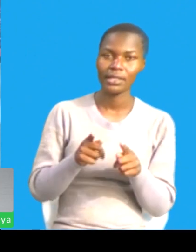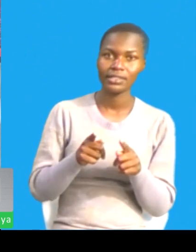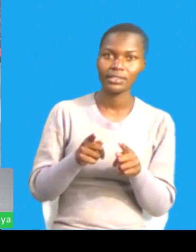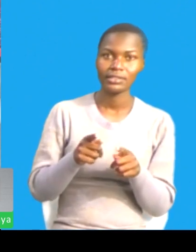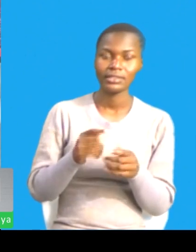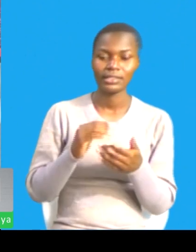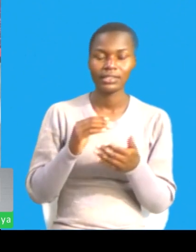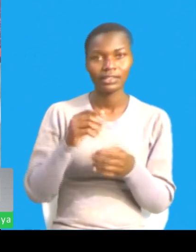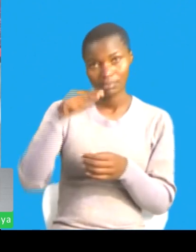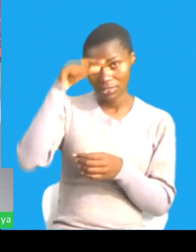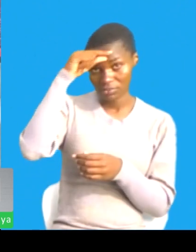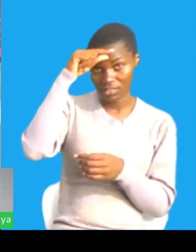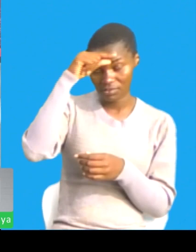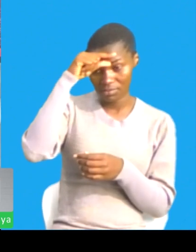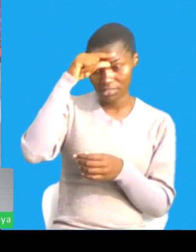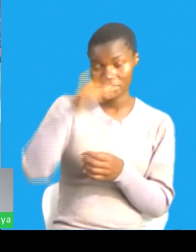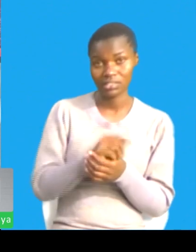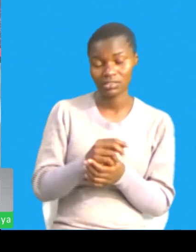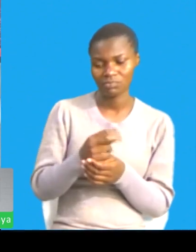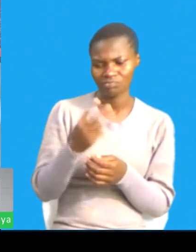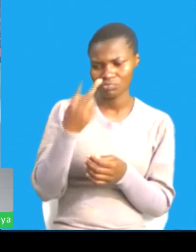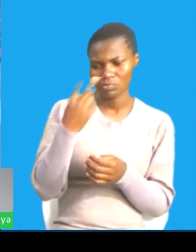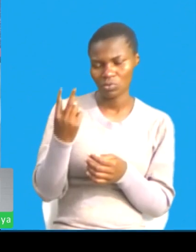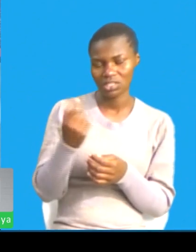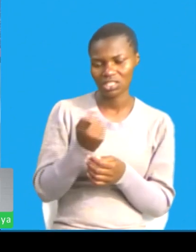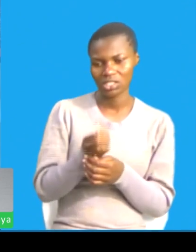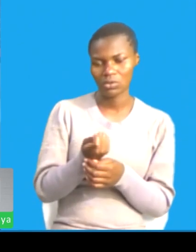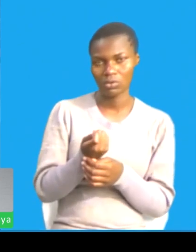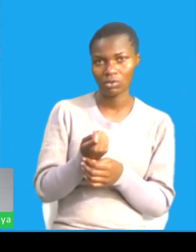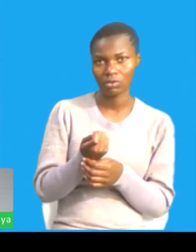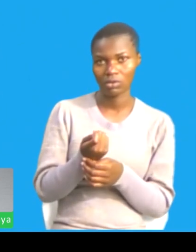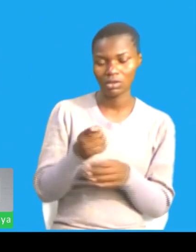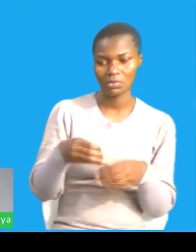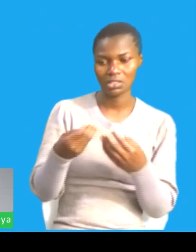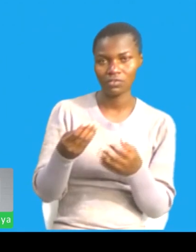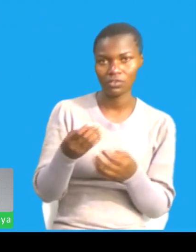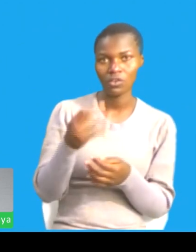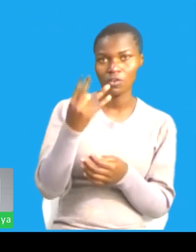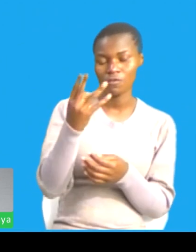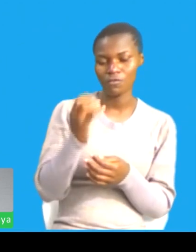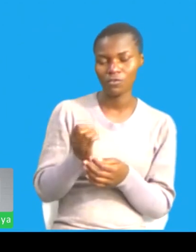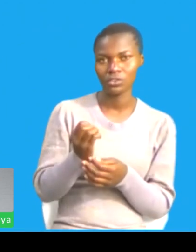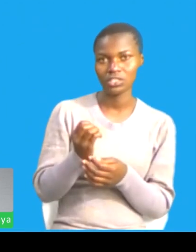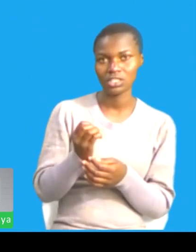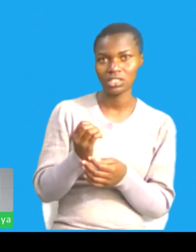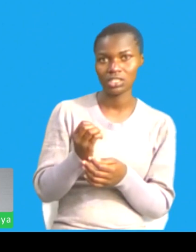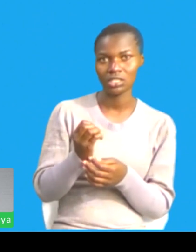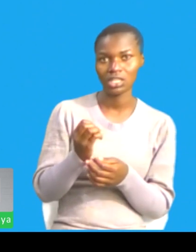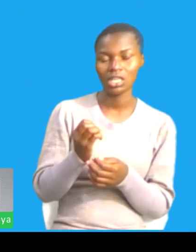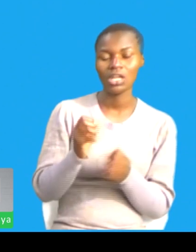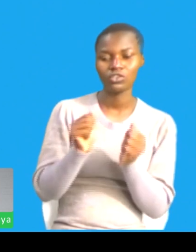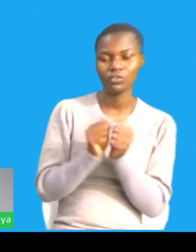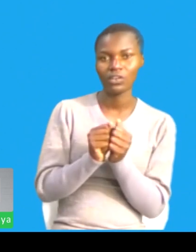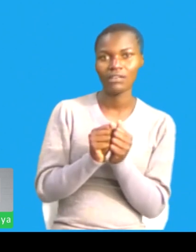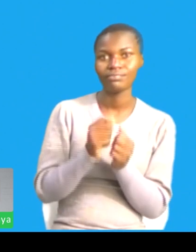serikali, hapo ndio tunaona kama iko kidogo. Mimi naweza wapatia 40 out of 100 ama 35. Watu